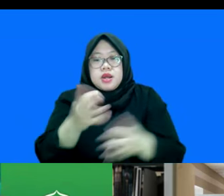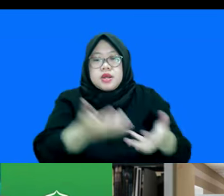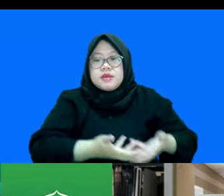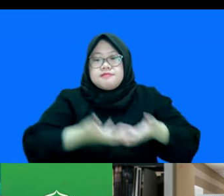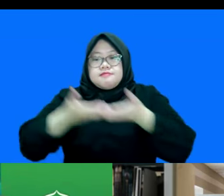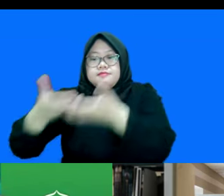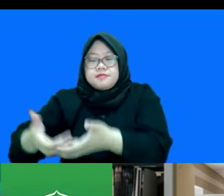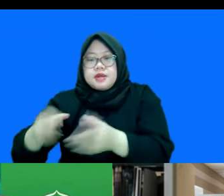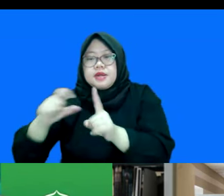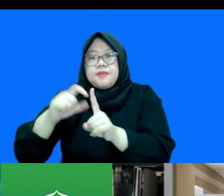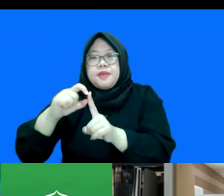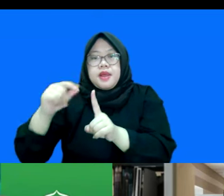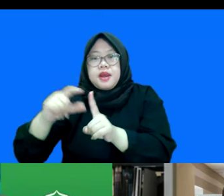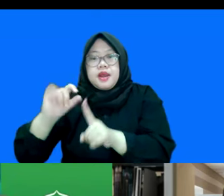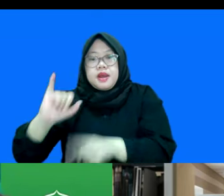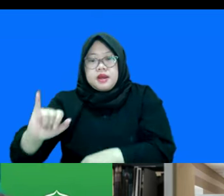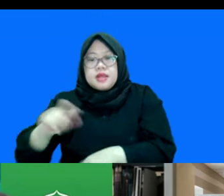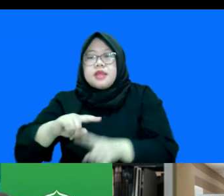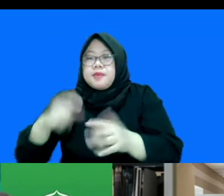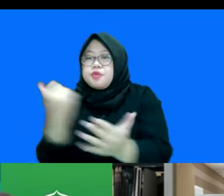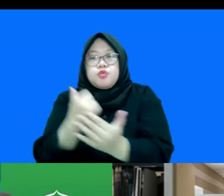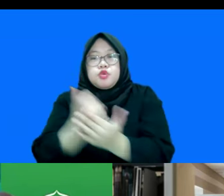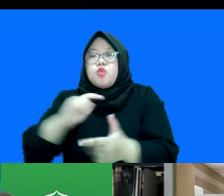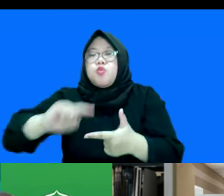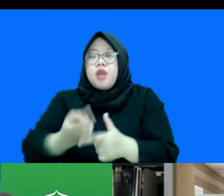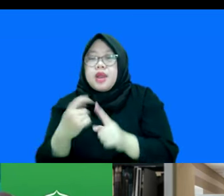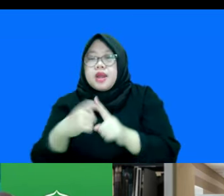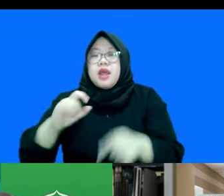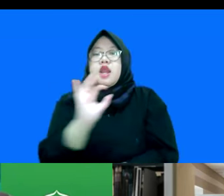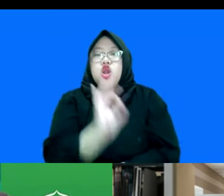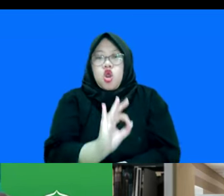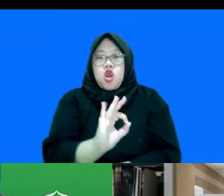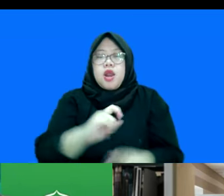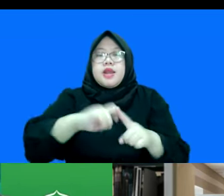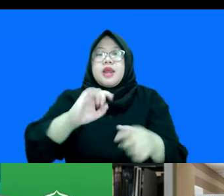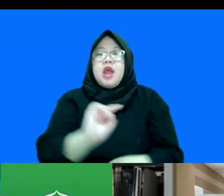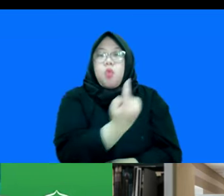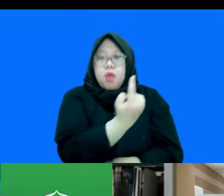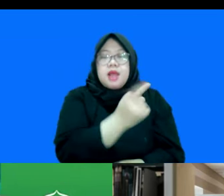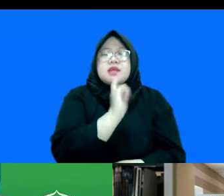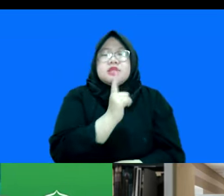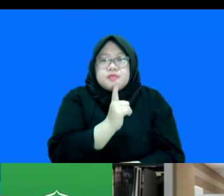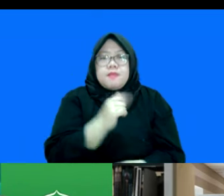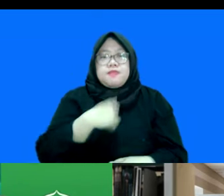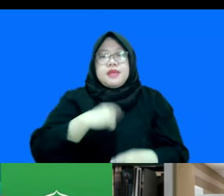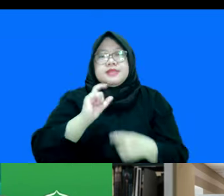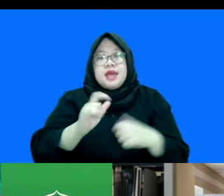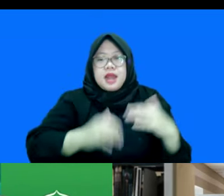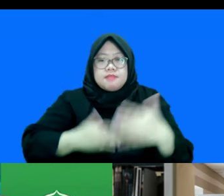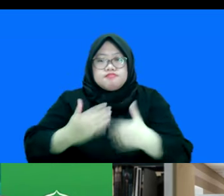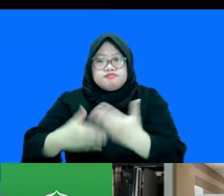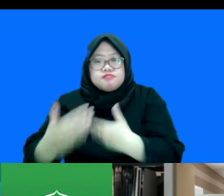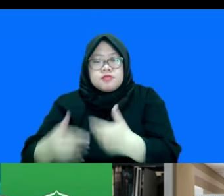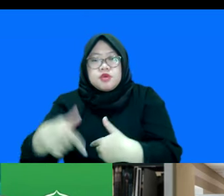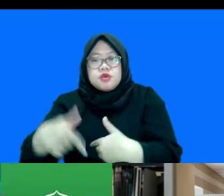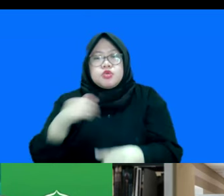RI, tapi dimulai dari nol ya. Karena sejak awal memang secara prosedur ini bertentangan dengan pembentukan peraturan